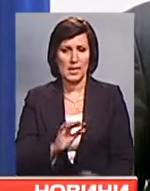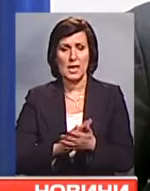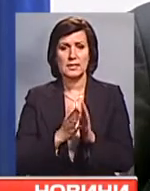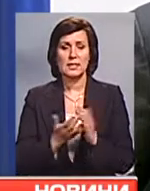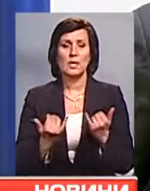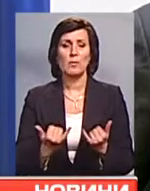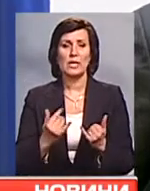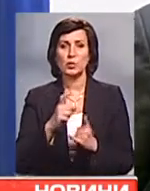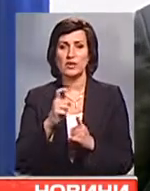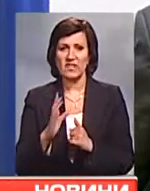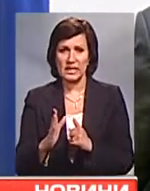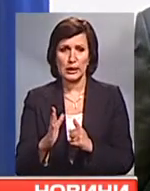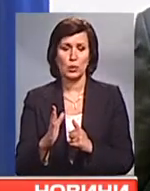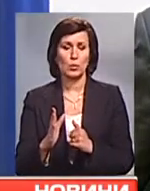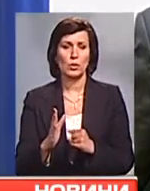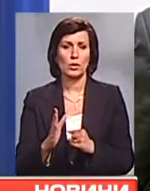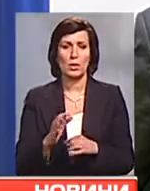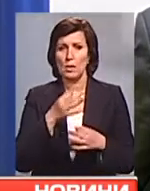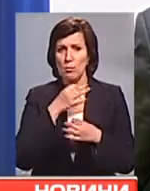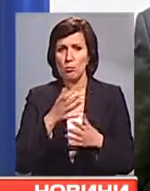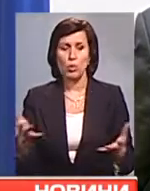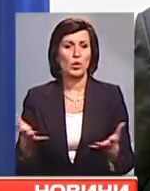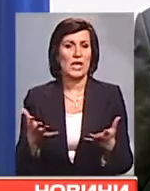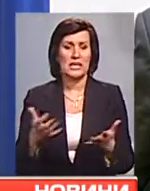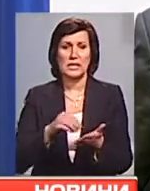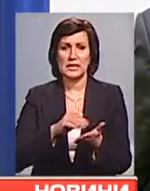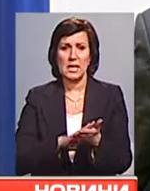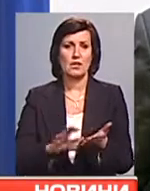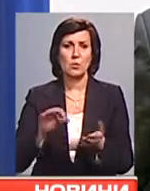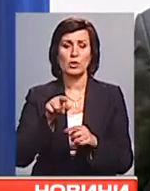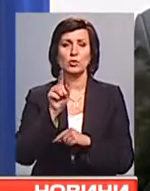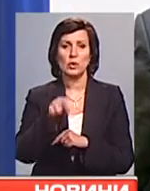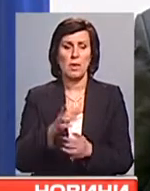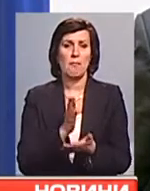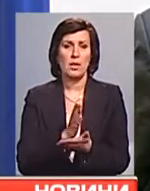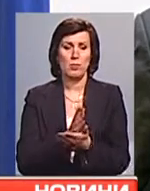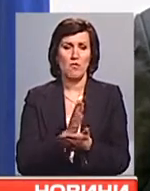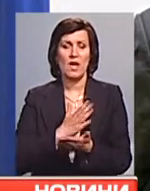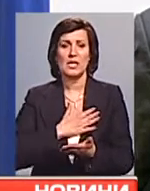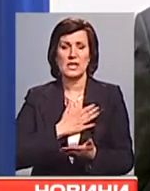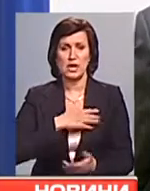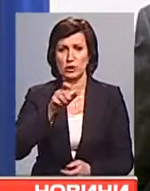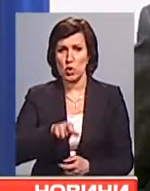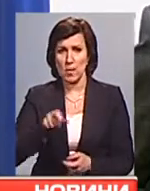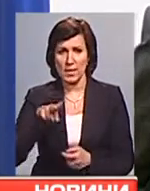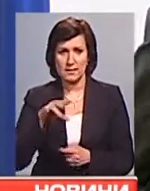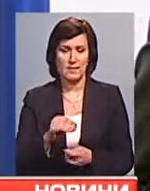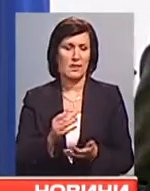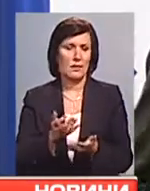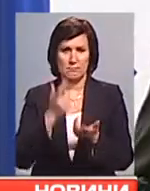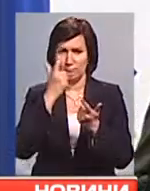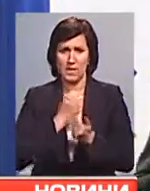цю хвилину будь-яких даних про те що там перебували в наші громадяни не